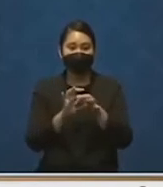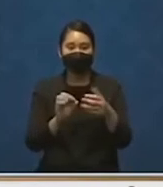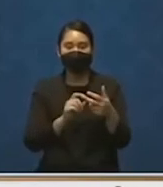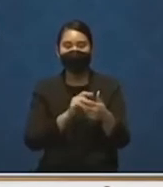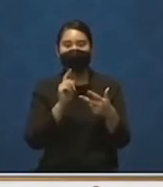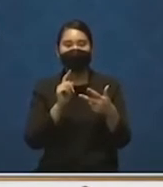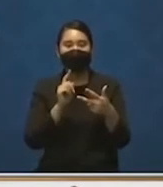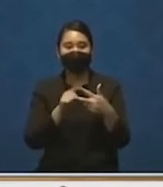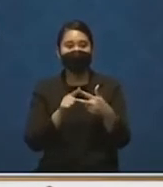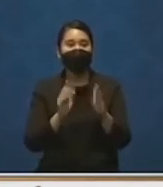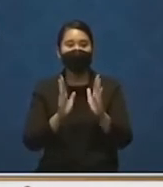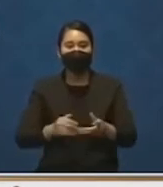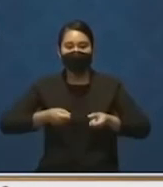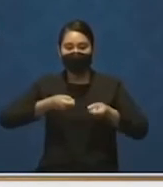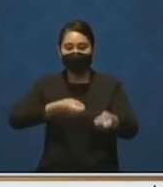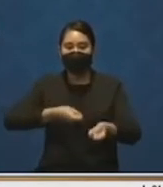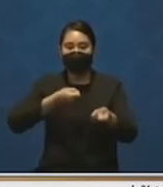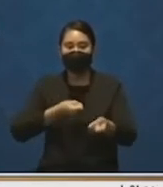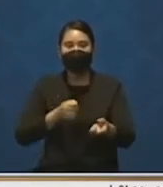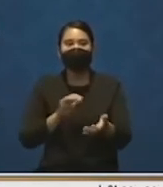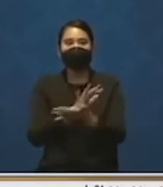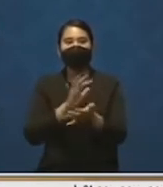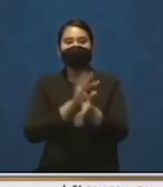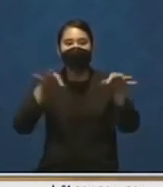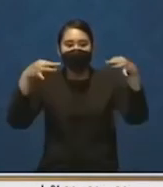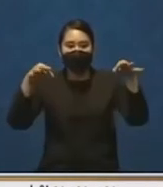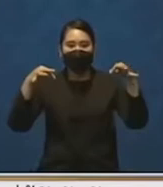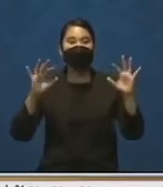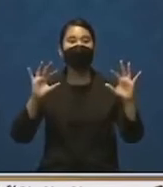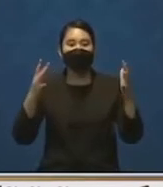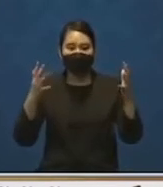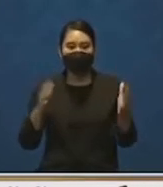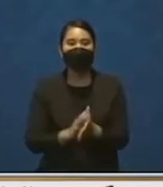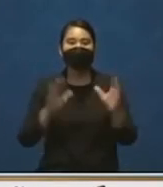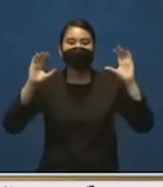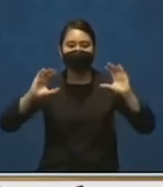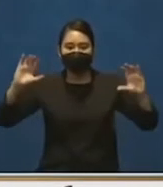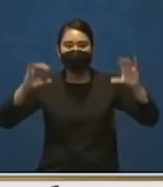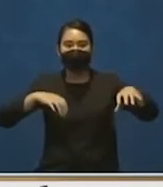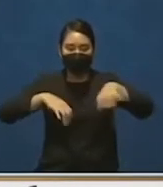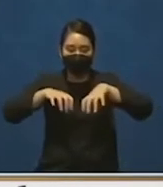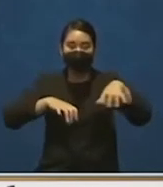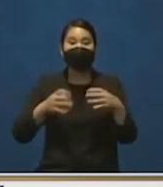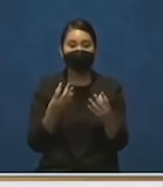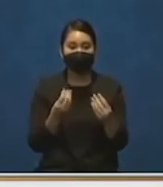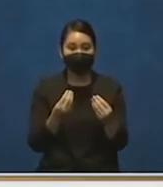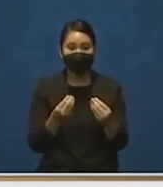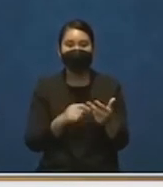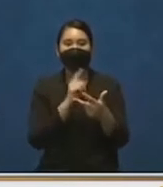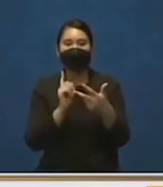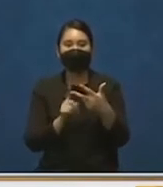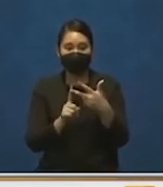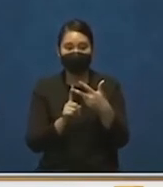ตรกรจำนวนมากไม่มีที่ดินทำกินให้รัฐบาลนะครับจัดสรรเพื่อความเหมาะสมเรื่องสุดท้ายน